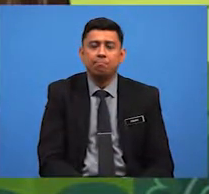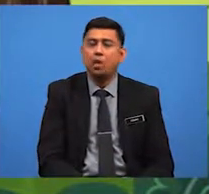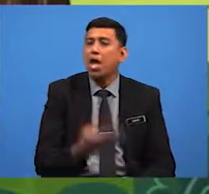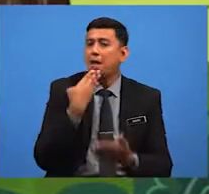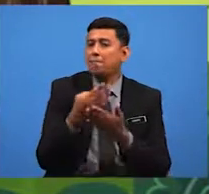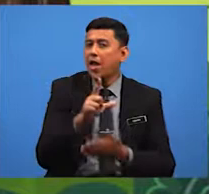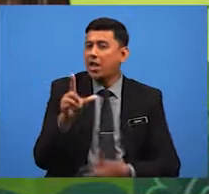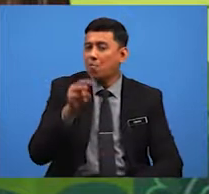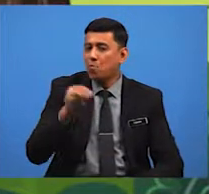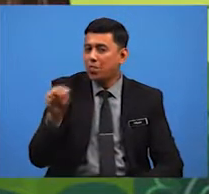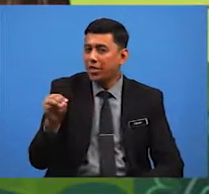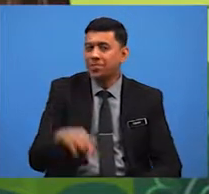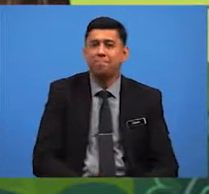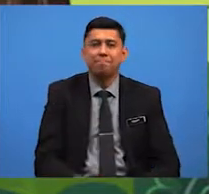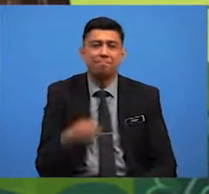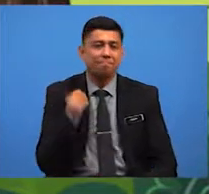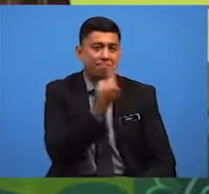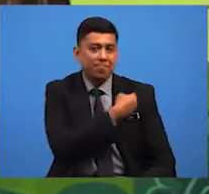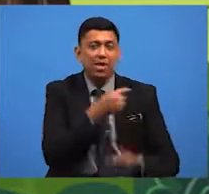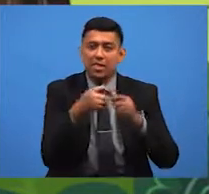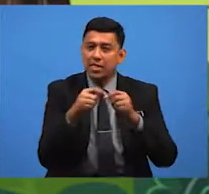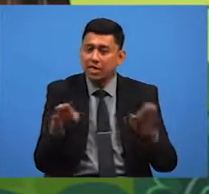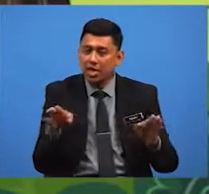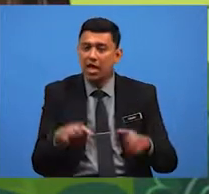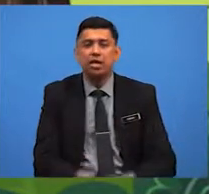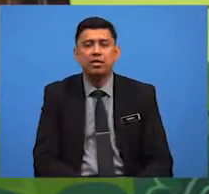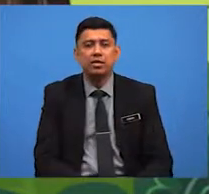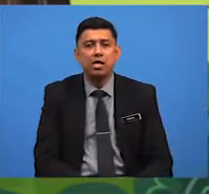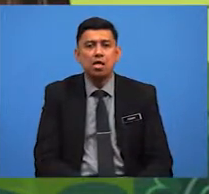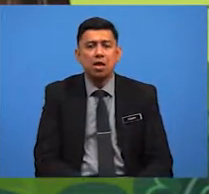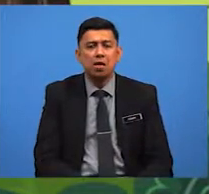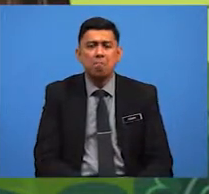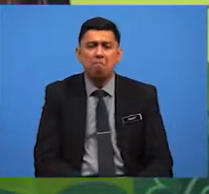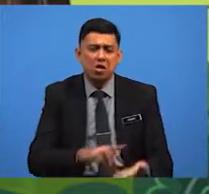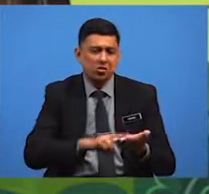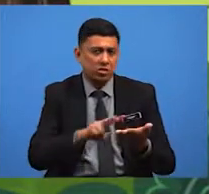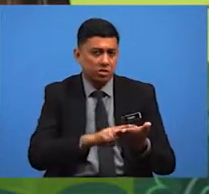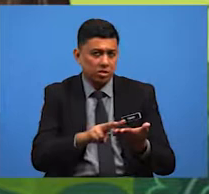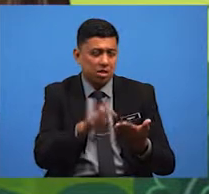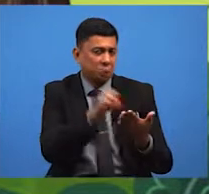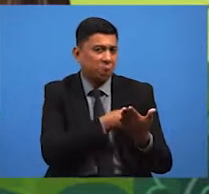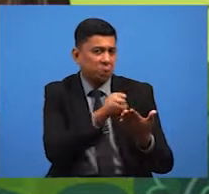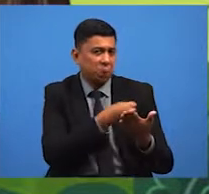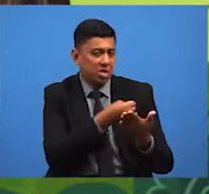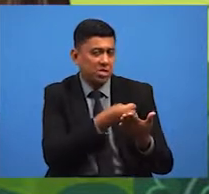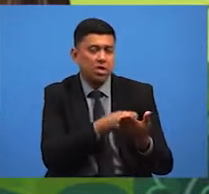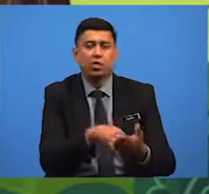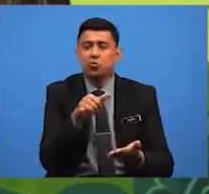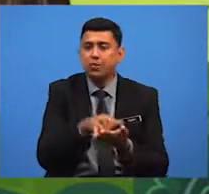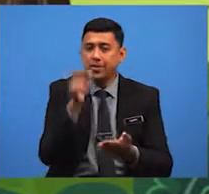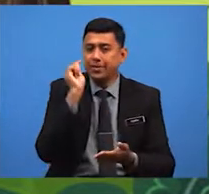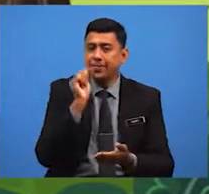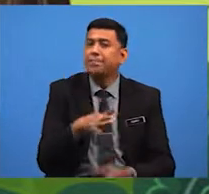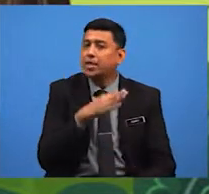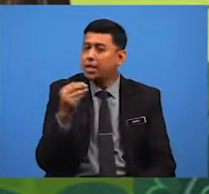Baiklah murid-murid sekalian, kita telah pun menghayati bait-bait indah dalam sajak ini